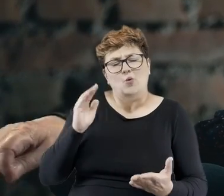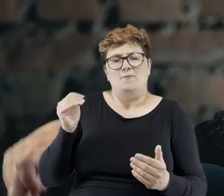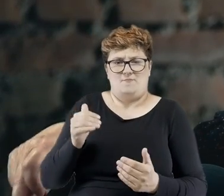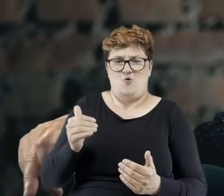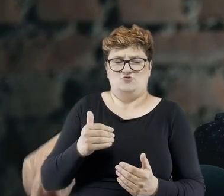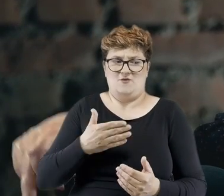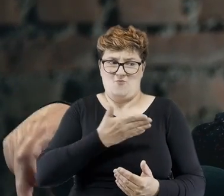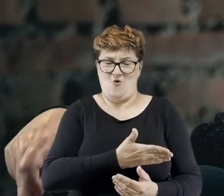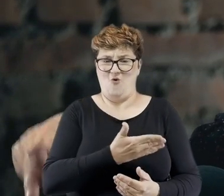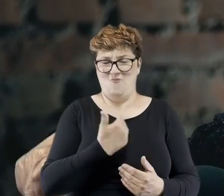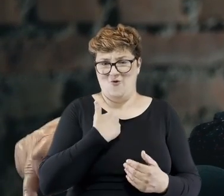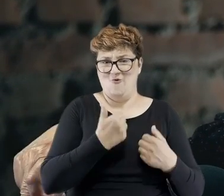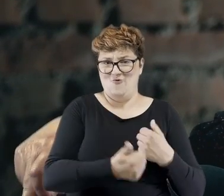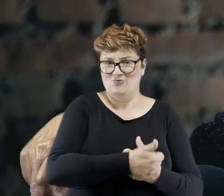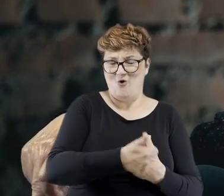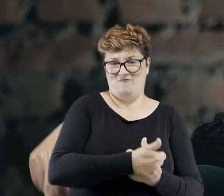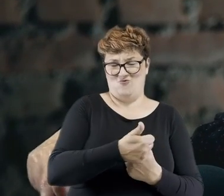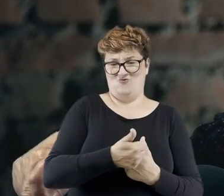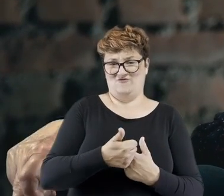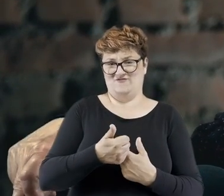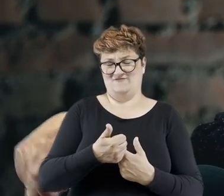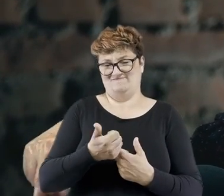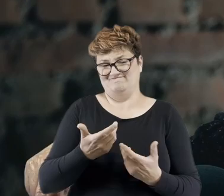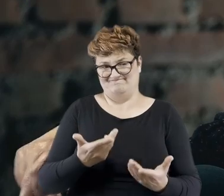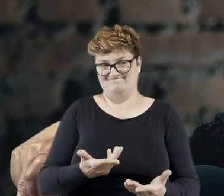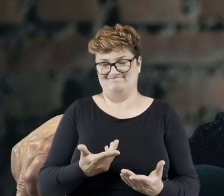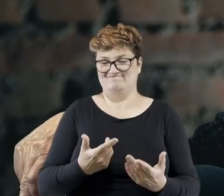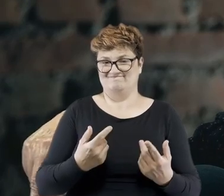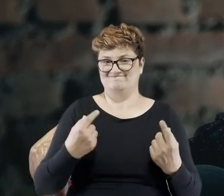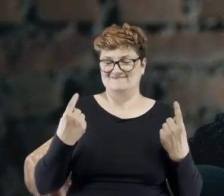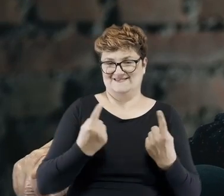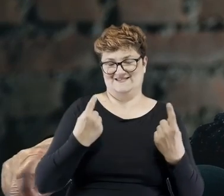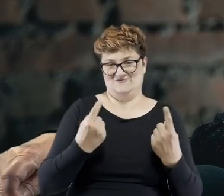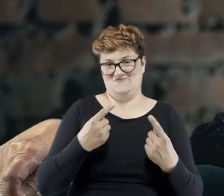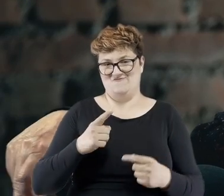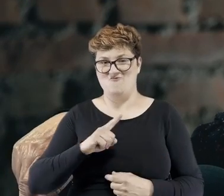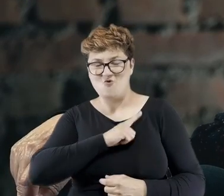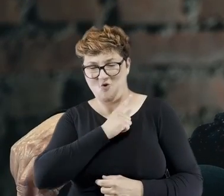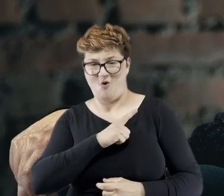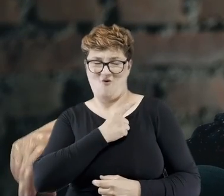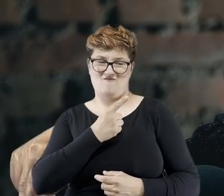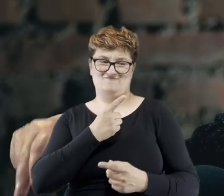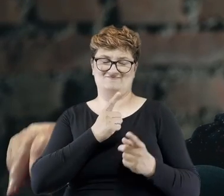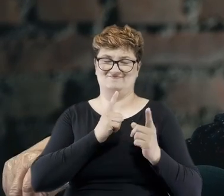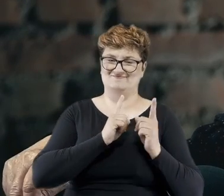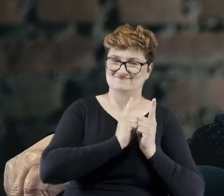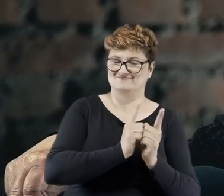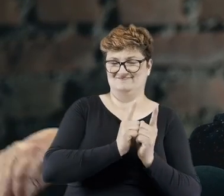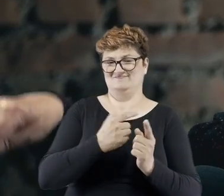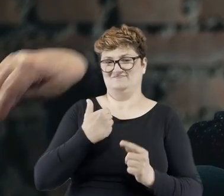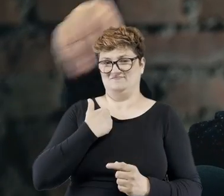bo ona była żywym dowodem no, tej okoliczności romansu, prawda?